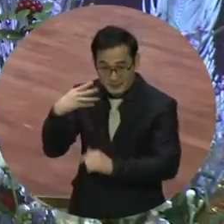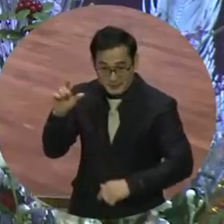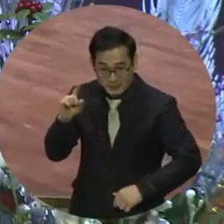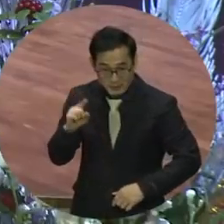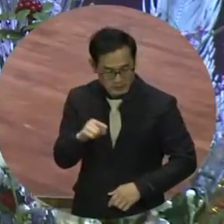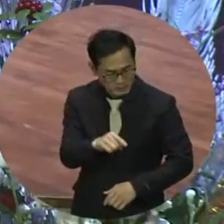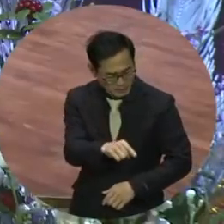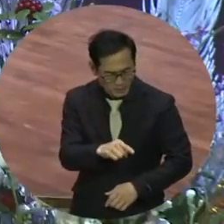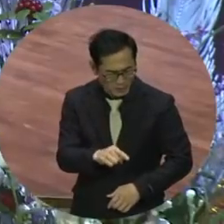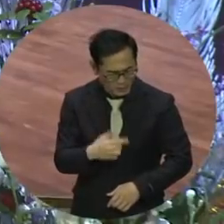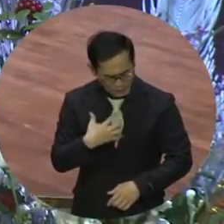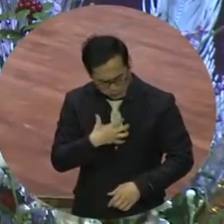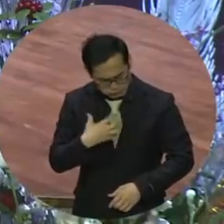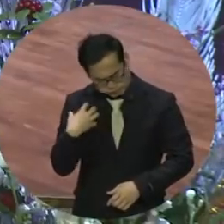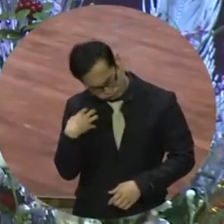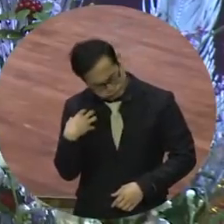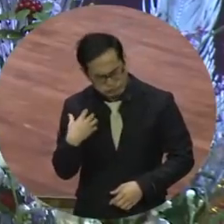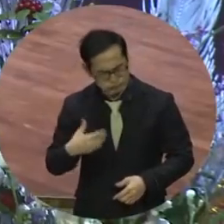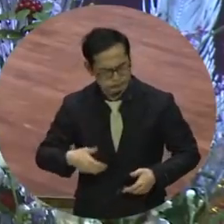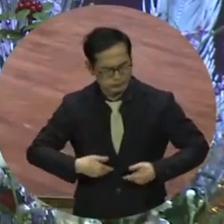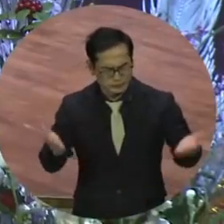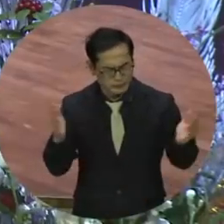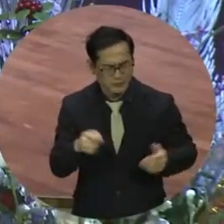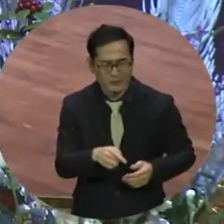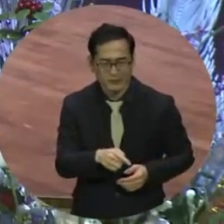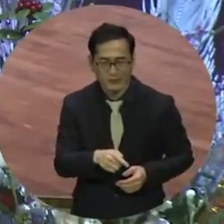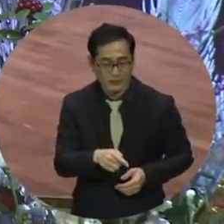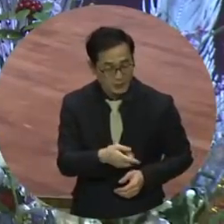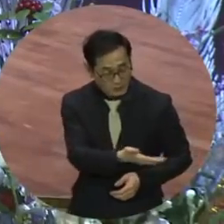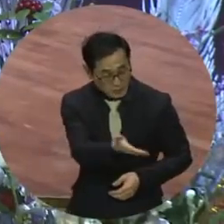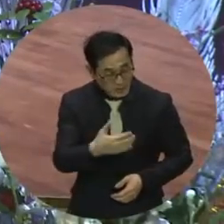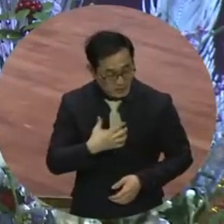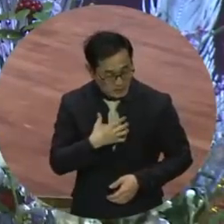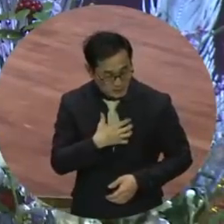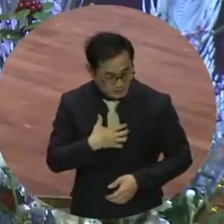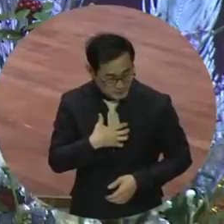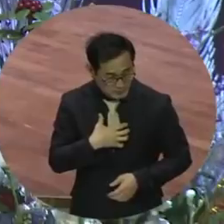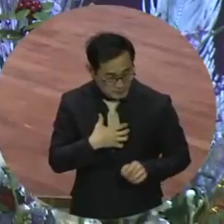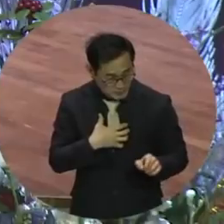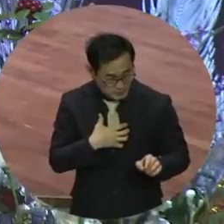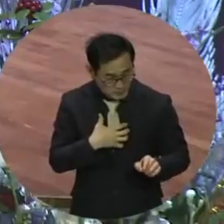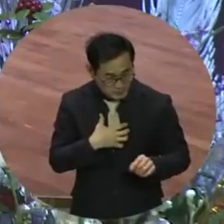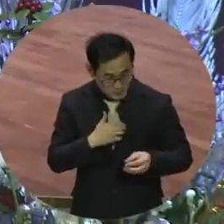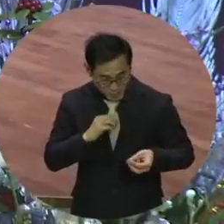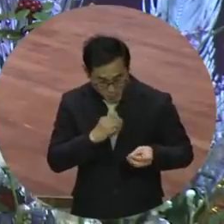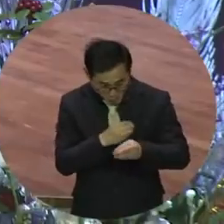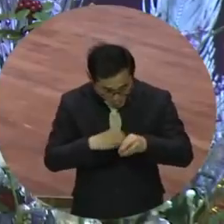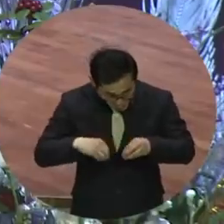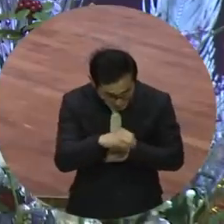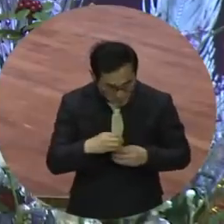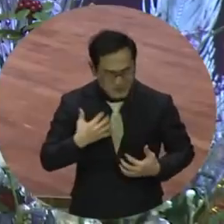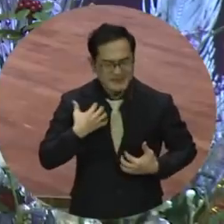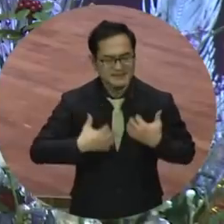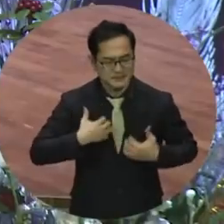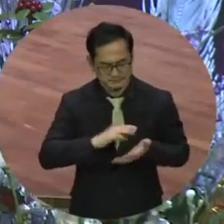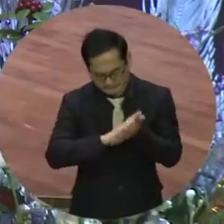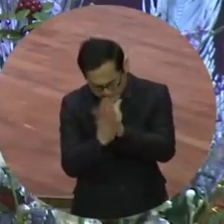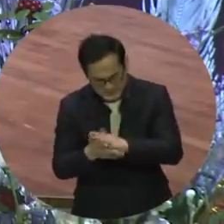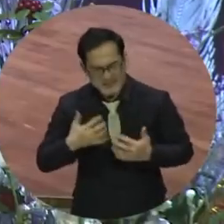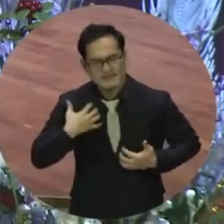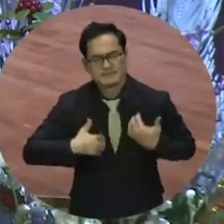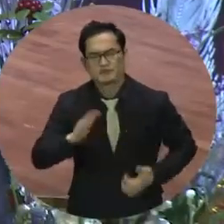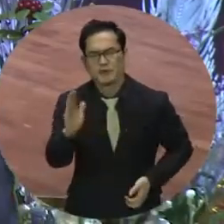이유가 없다라는 답을 주시고 있습니다. 너희 염려, 너희 근심이 도리어 기쁨이 되리라.